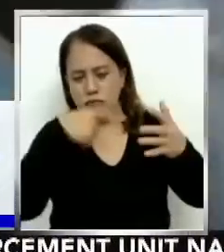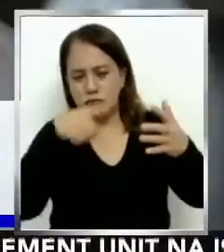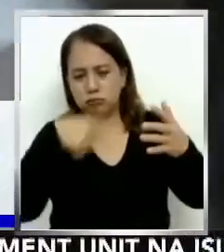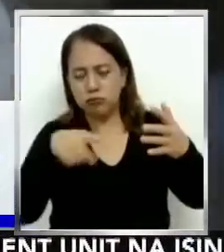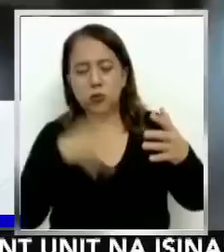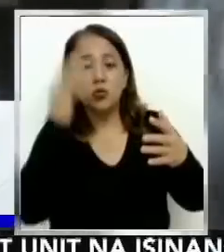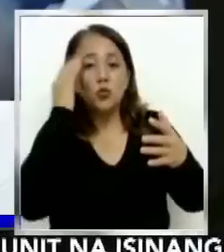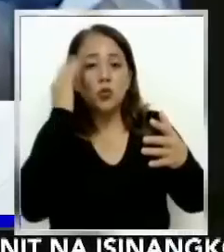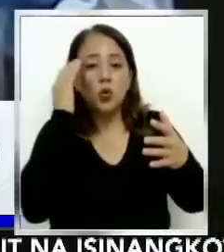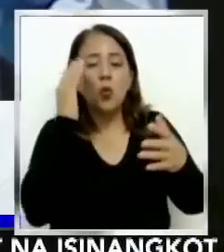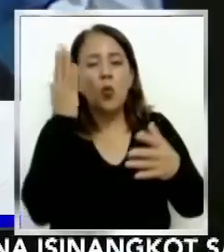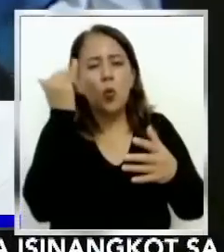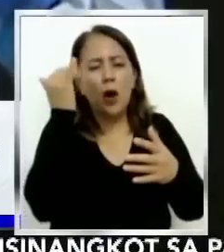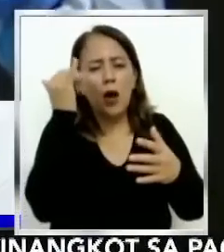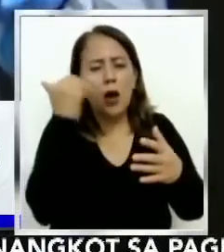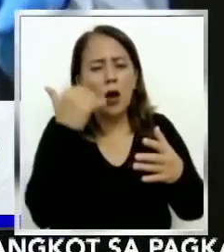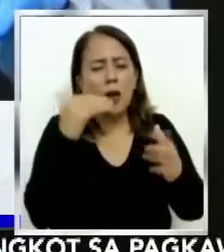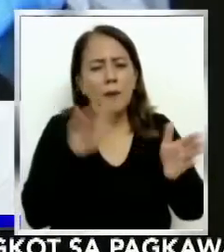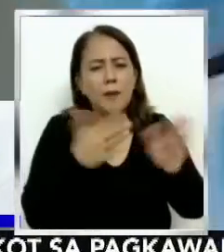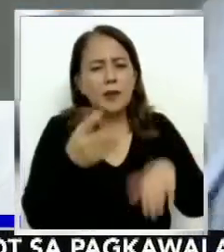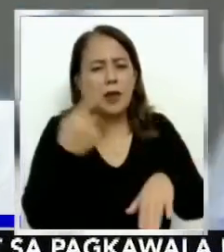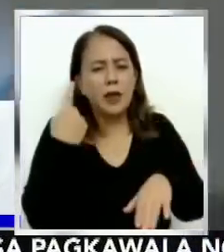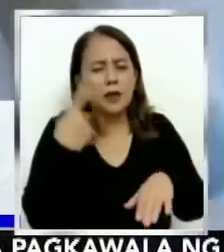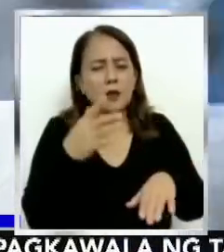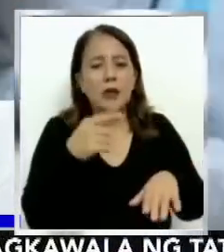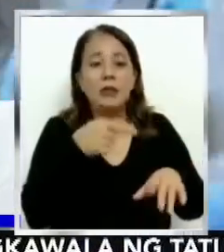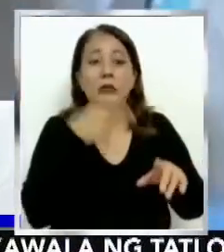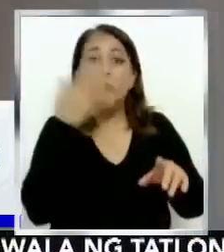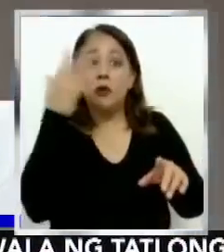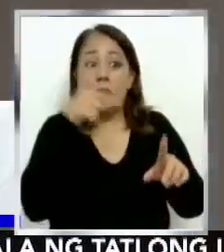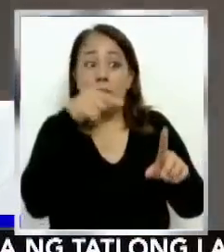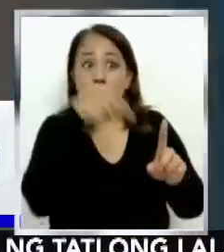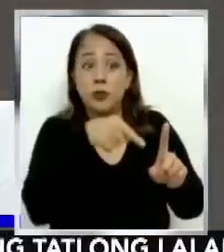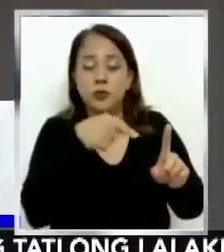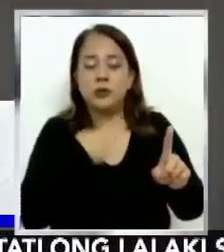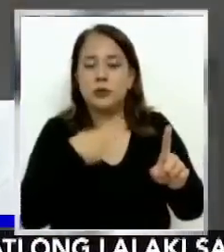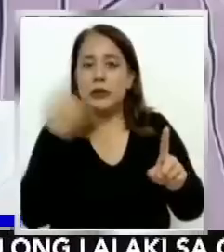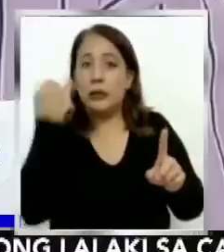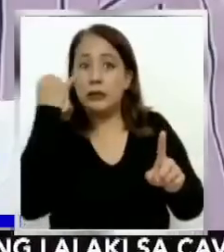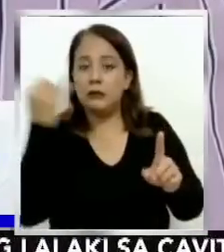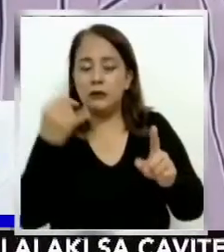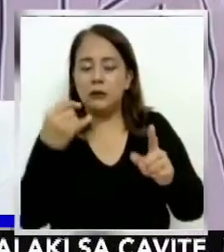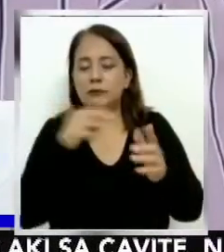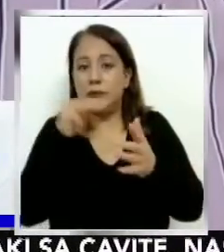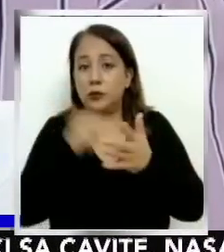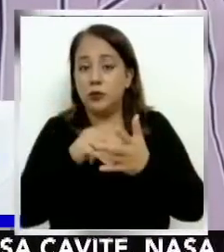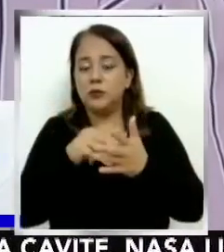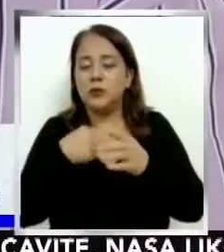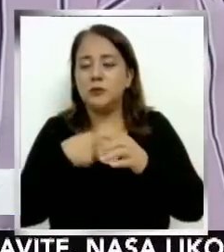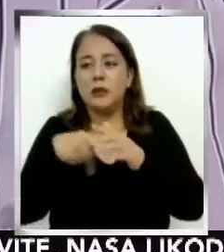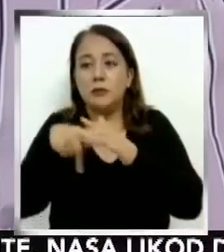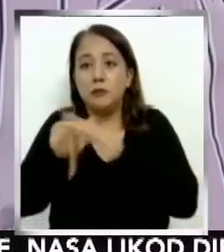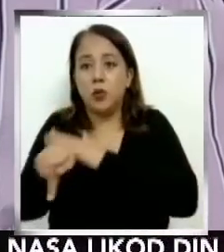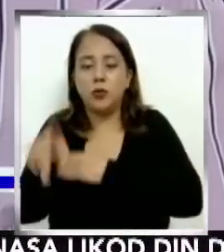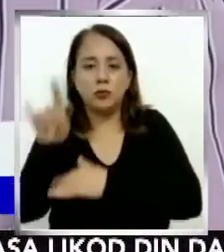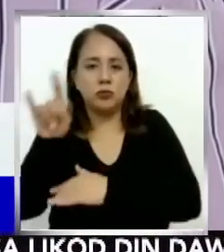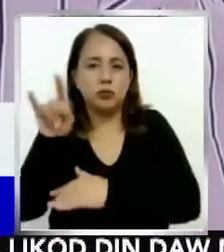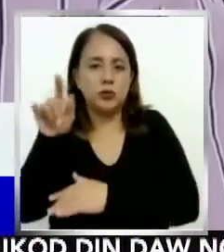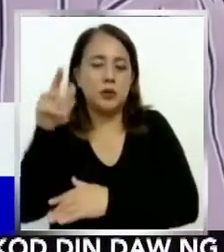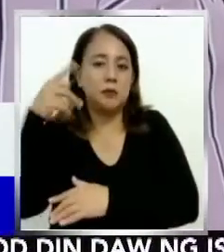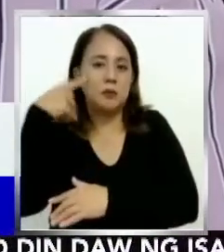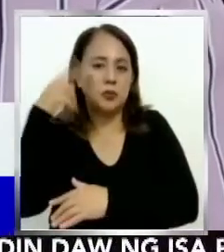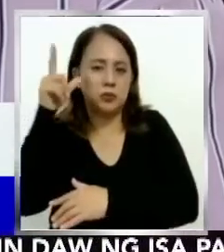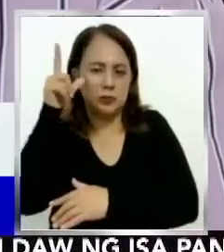ikinamatay ng inmate na sinasabing siyang middleman sa pagpatay sa broadcaster na si Percy Lapid. Kumuha nga tayo ng mga tissue samples